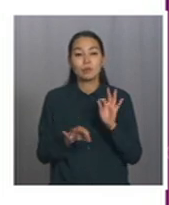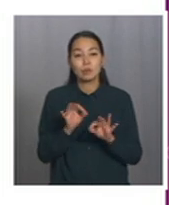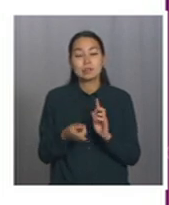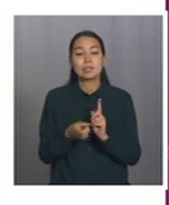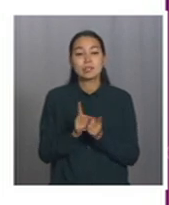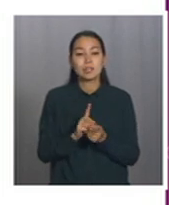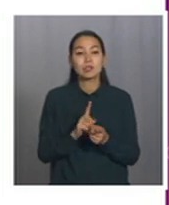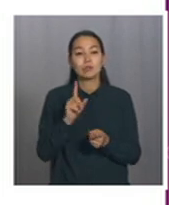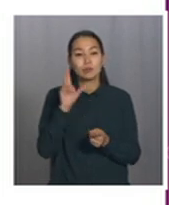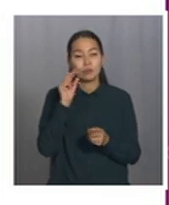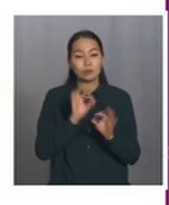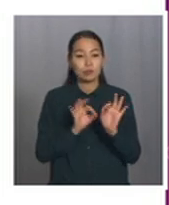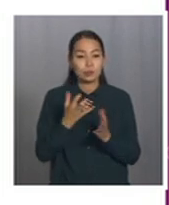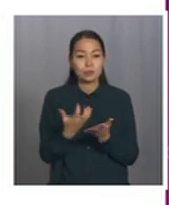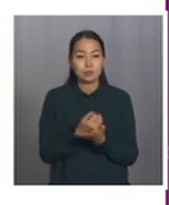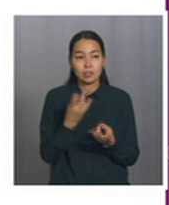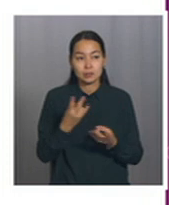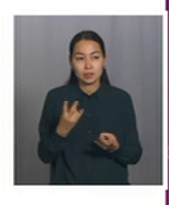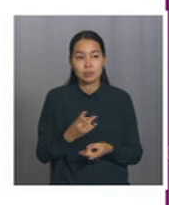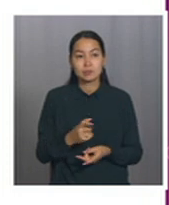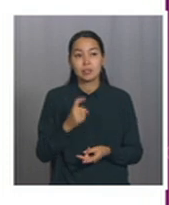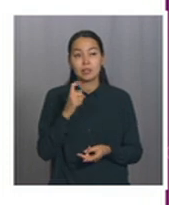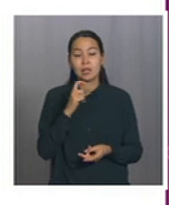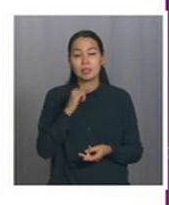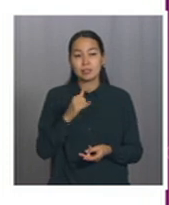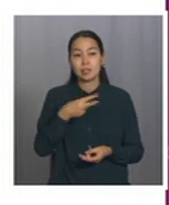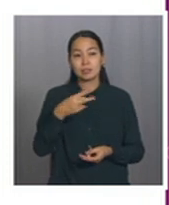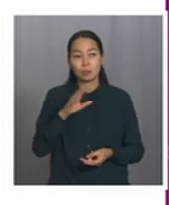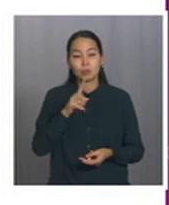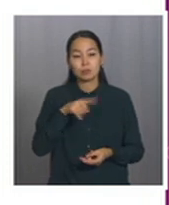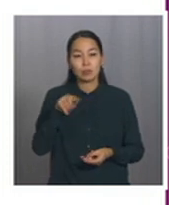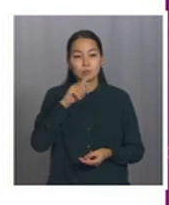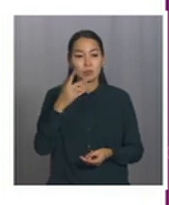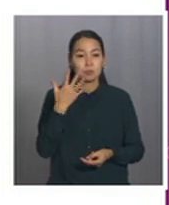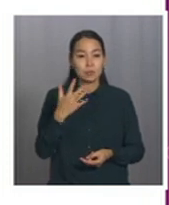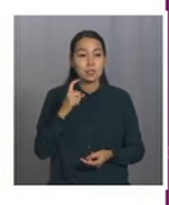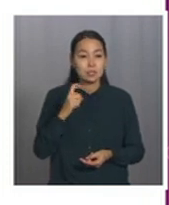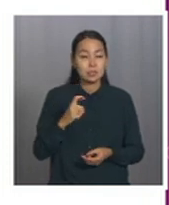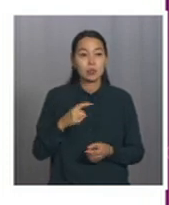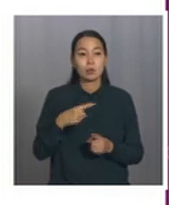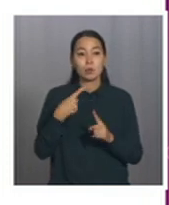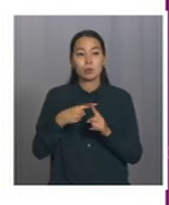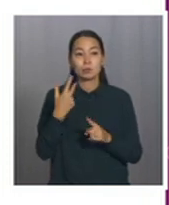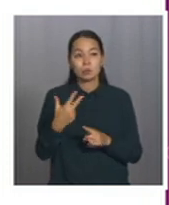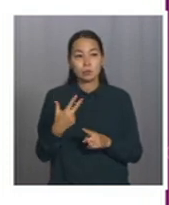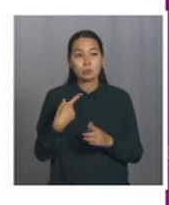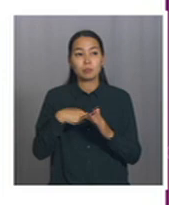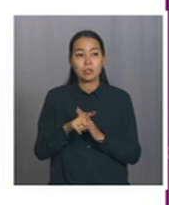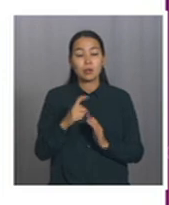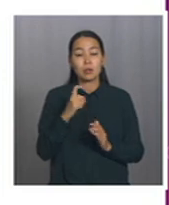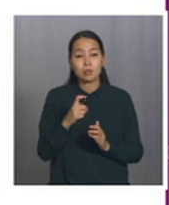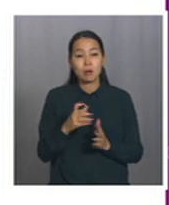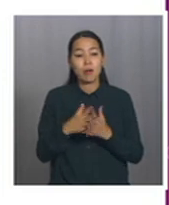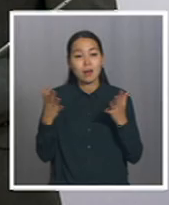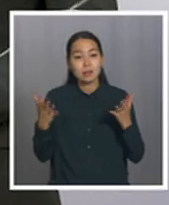табыңыз. Y тең болады түбір астында 5x қосылған 3, мұндағы x артық немесе тең